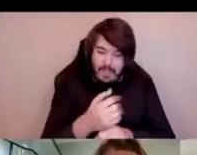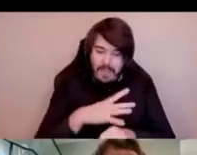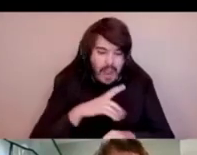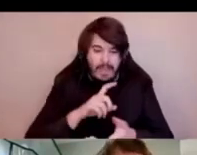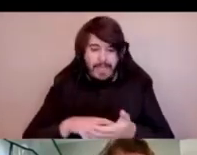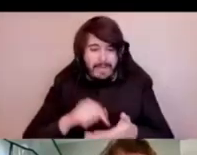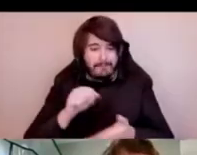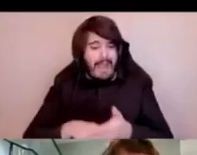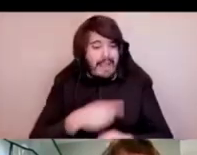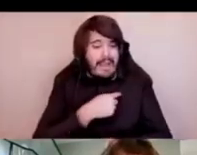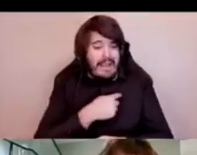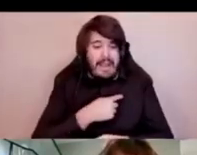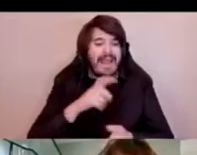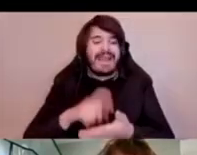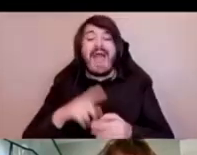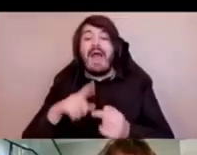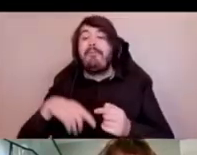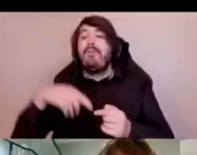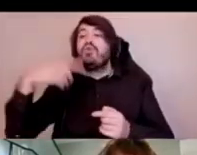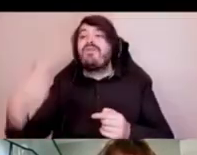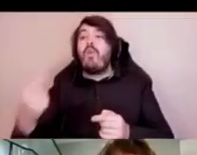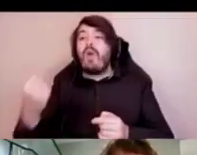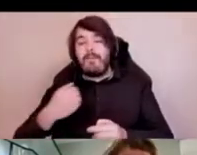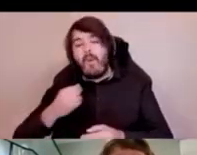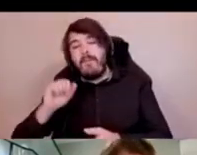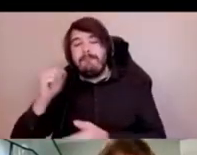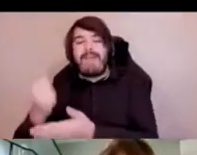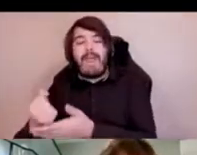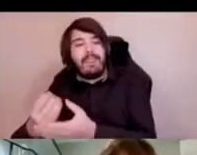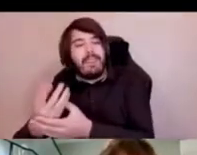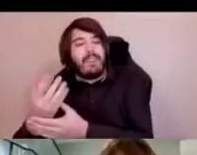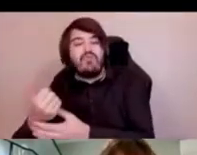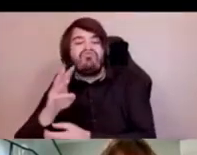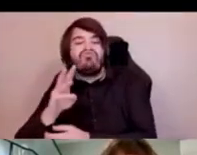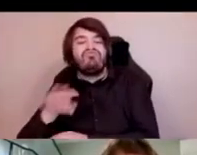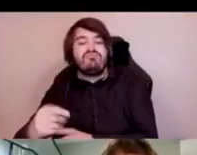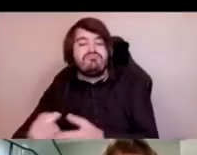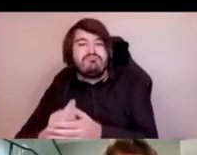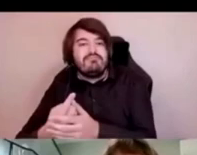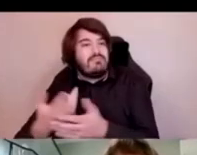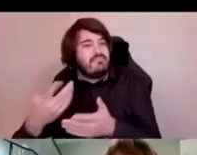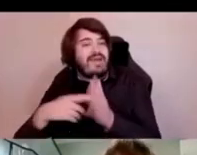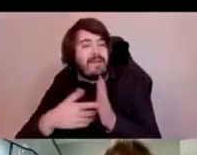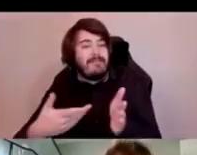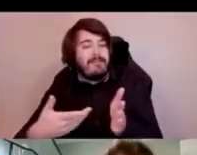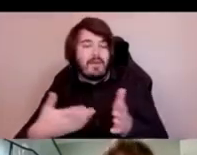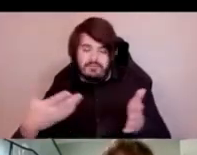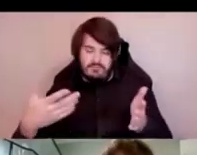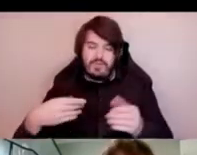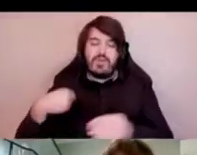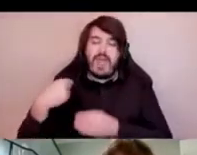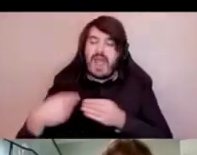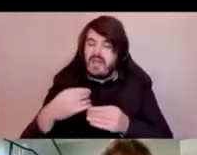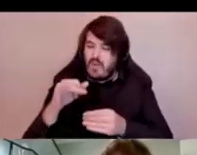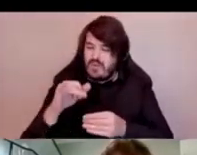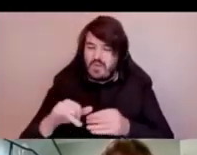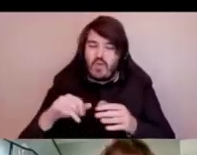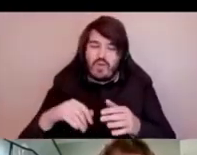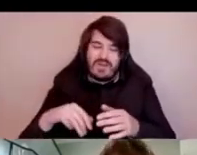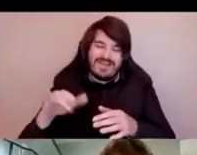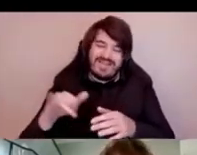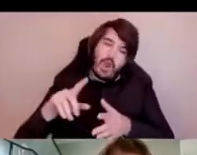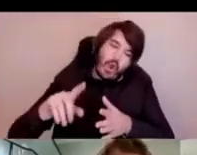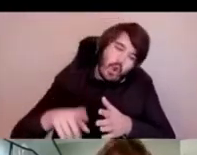Alors, quand est-ce que c'est la prochaine fois que je peux planter ou partir mon semis, par exemple? Donc, les générations, c'est ça exactement.